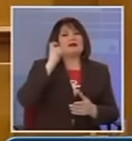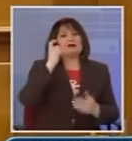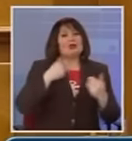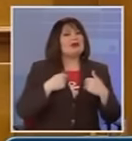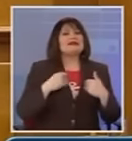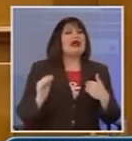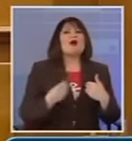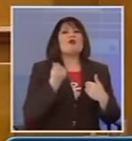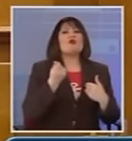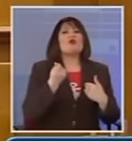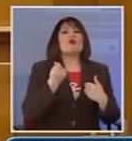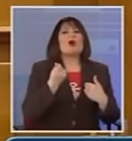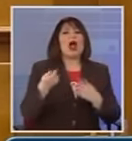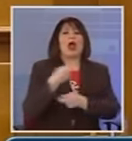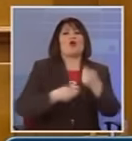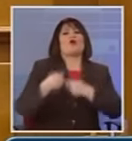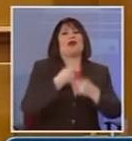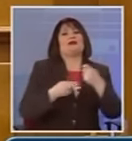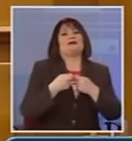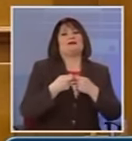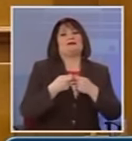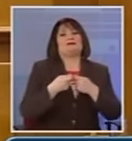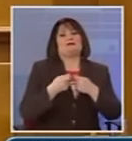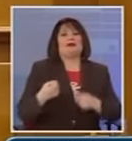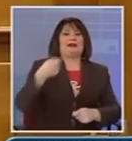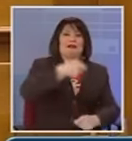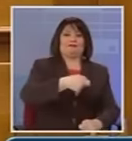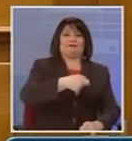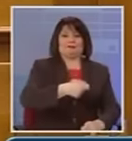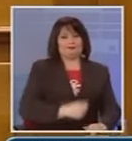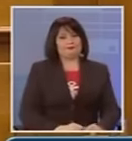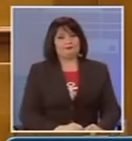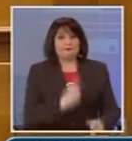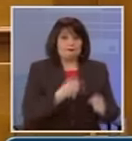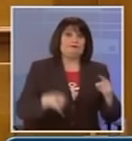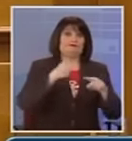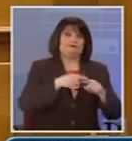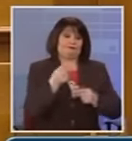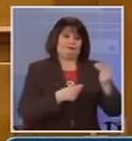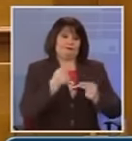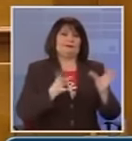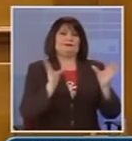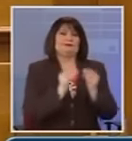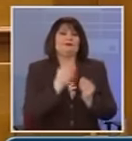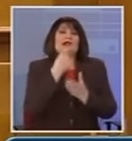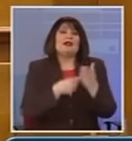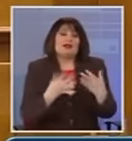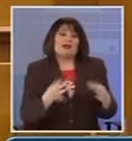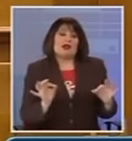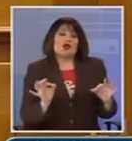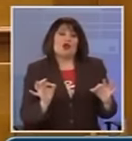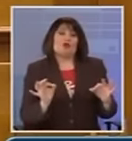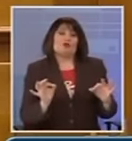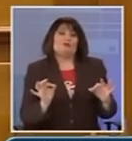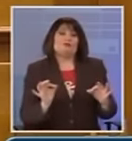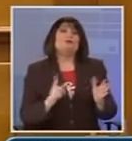από πού, από τις αγορές. Συν όσα υπολογίζουν για το δημοσιονομικό κενό φέτος,